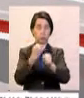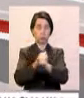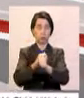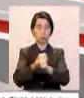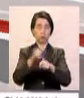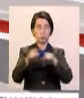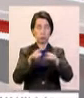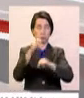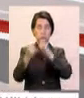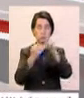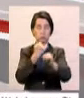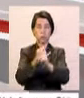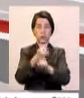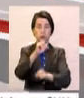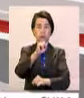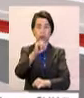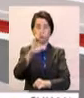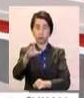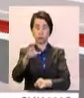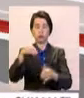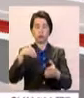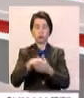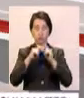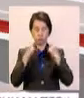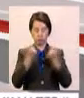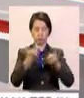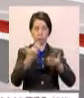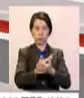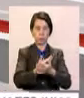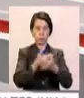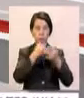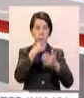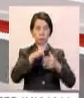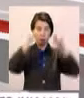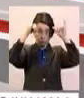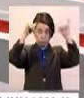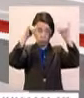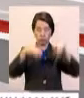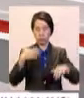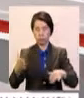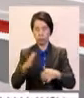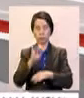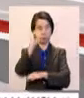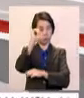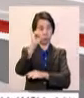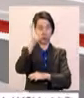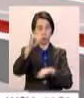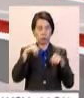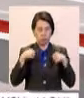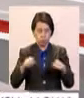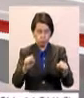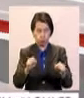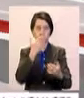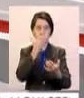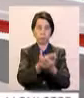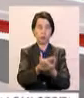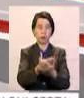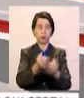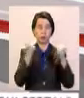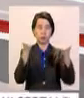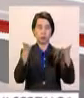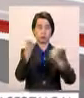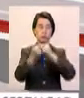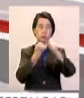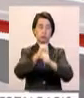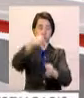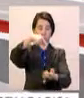litar antarabangsa Sepang SIC. Berada dalam pasukan baru Red Bull KTM Tech 3, beliau menjanjikan aksi terbaik sebagai azam